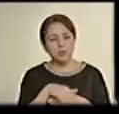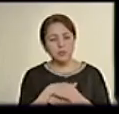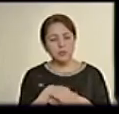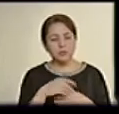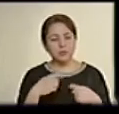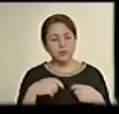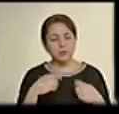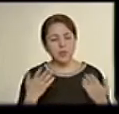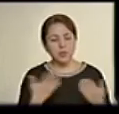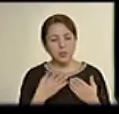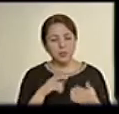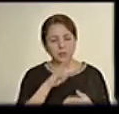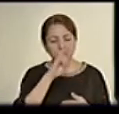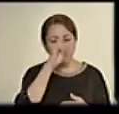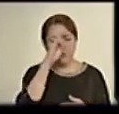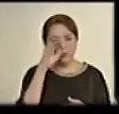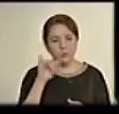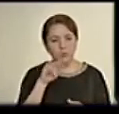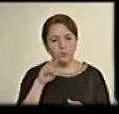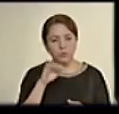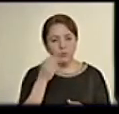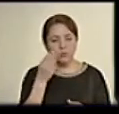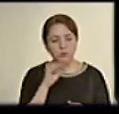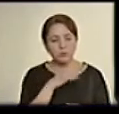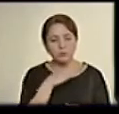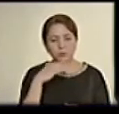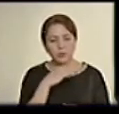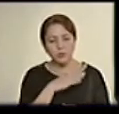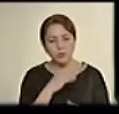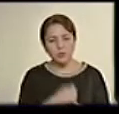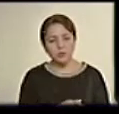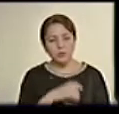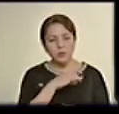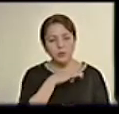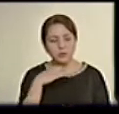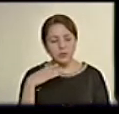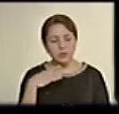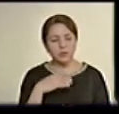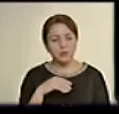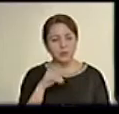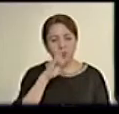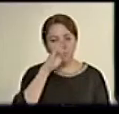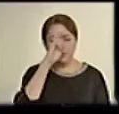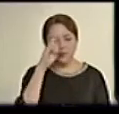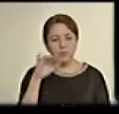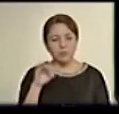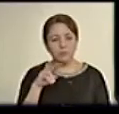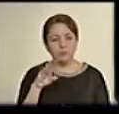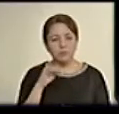qaysi davlatning ulushi ko'payibdi? Rossiya davlatining ulushi